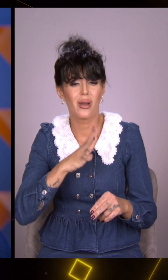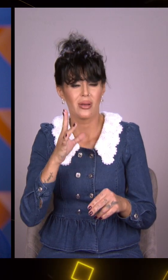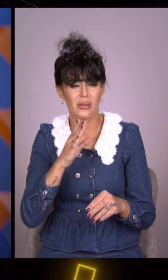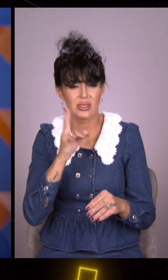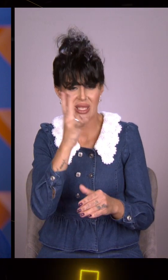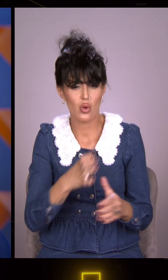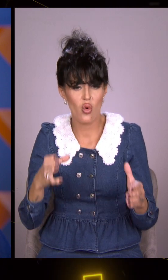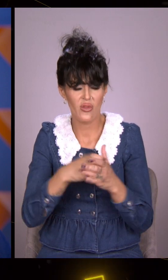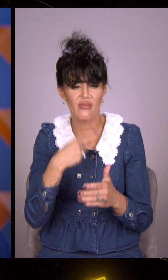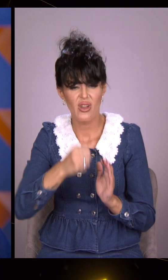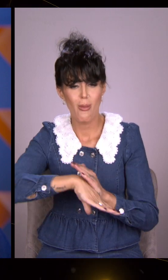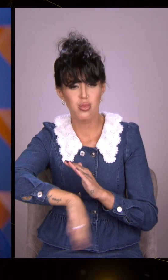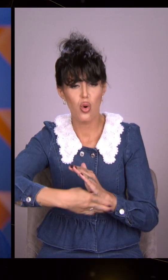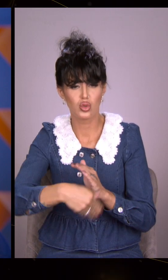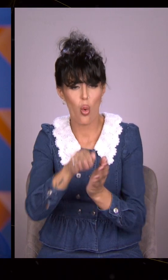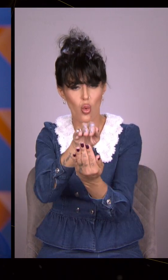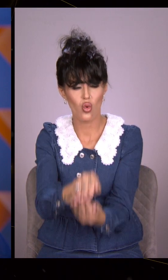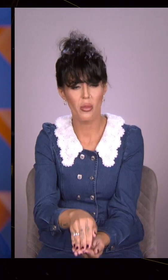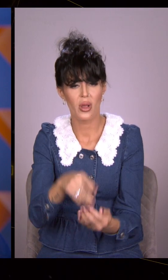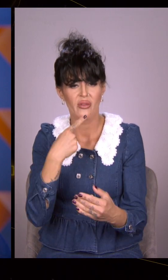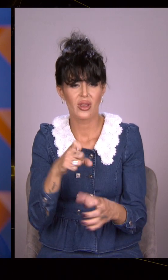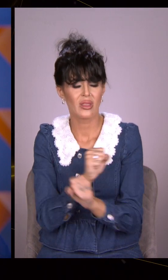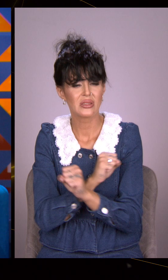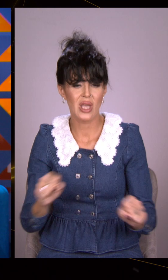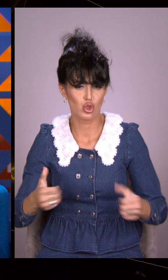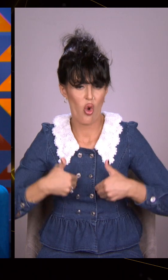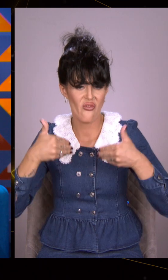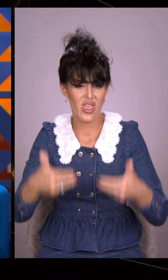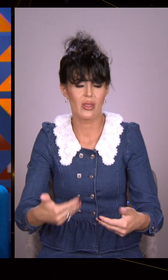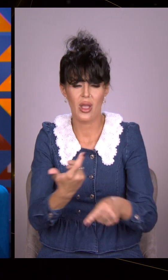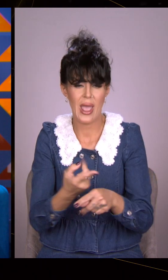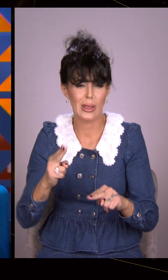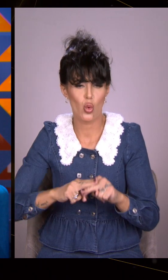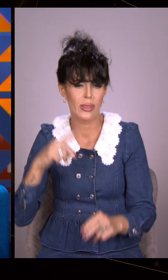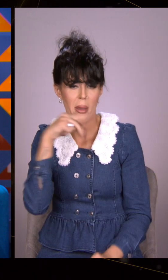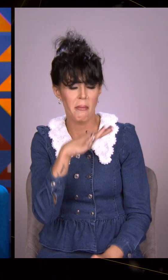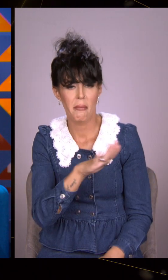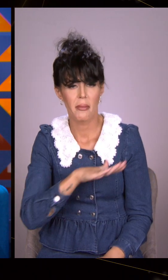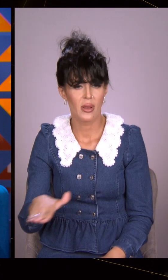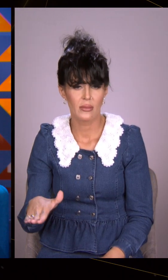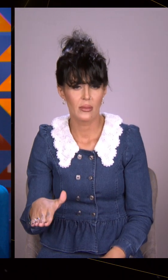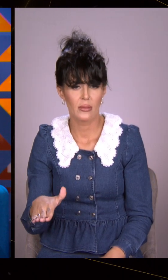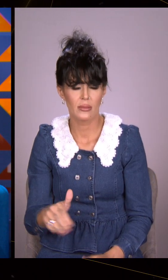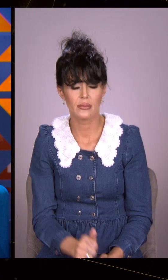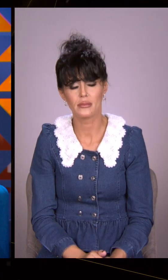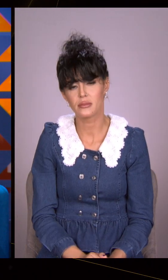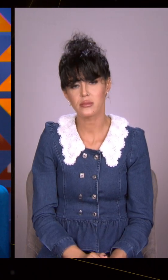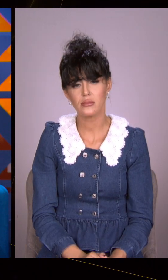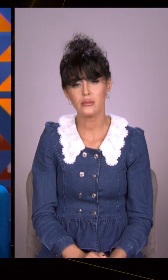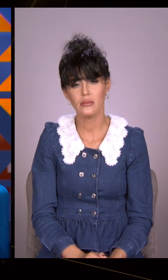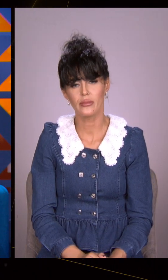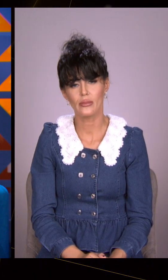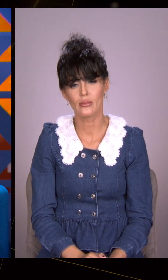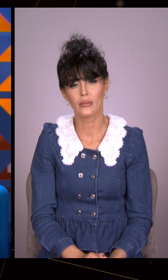не радять цього робити, щоб якесь пусте поховання робити. Хіба що радять вже пізніше,